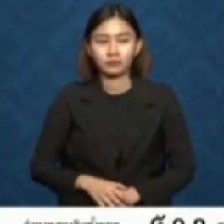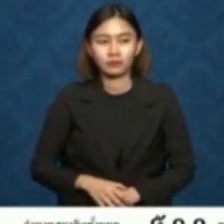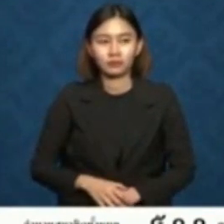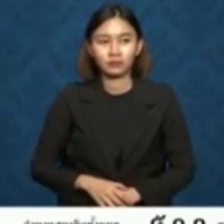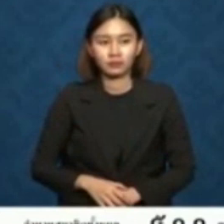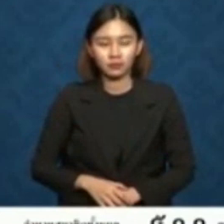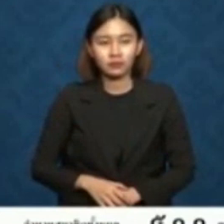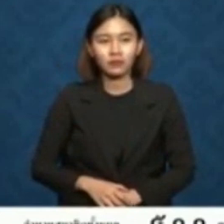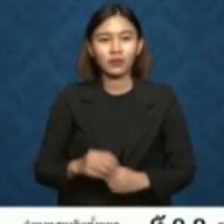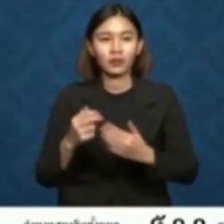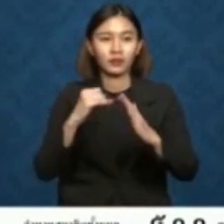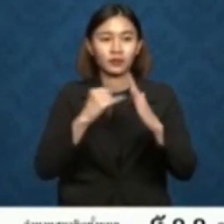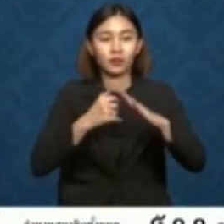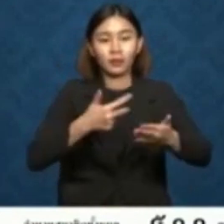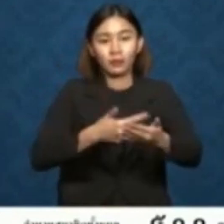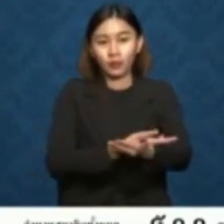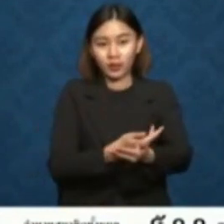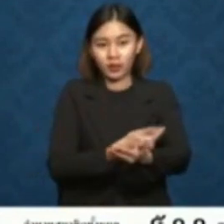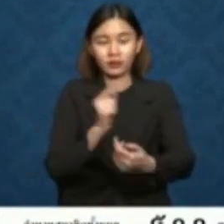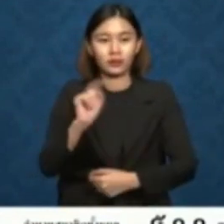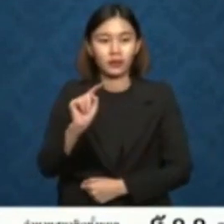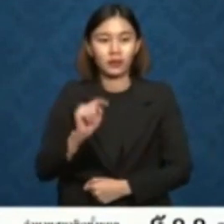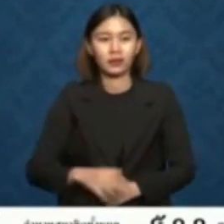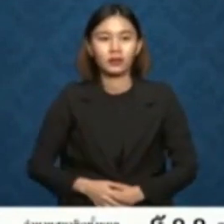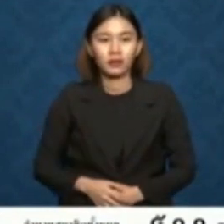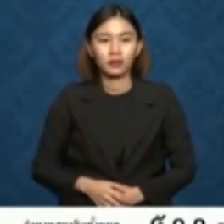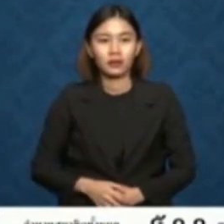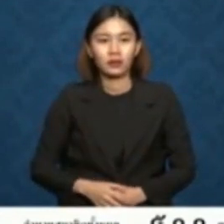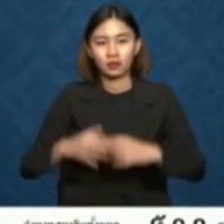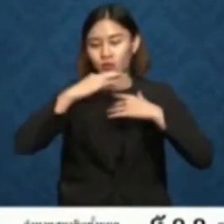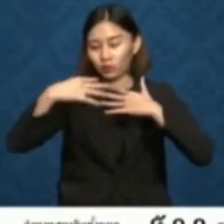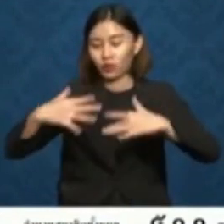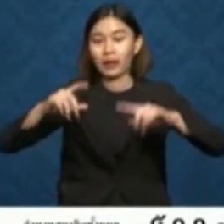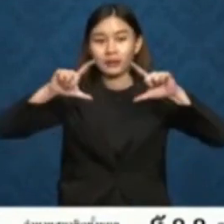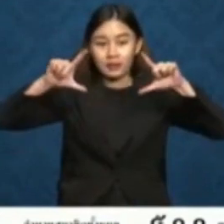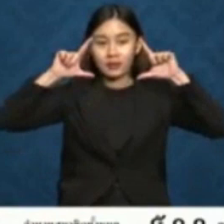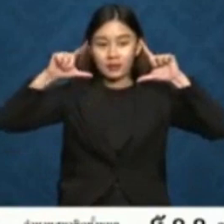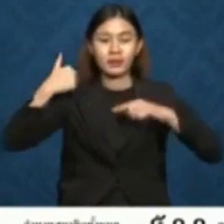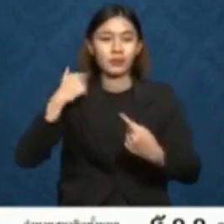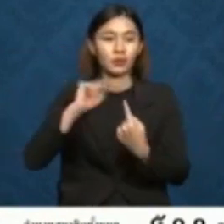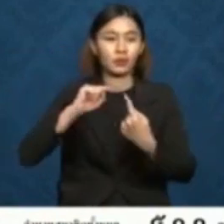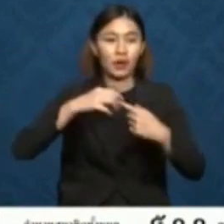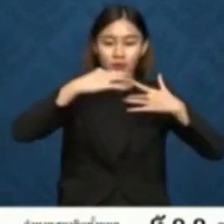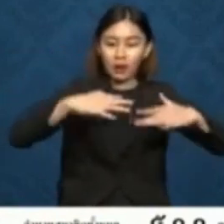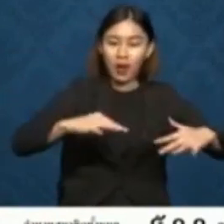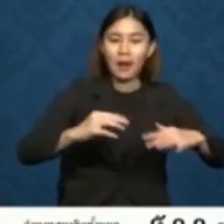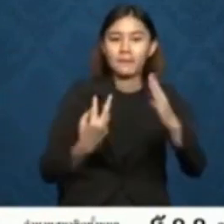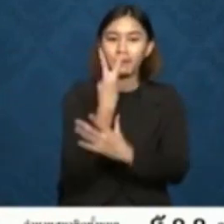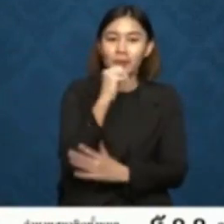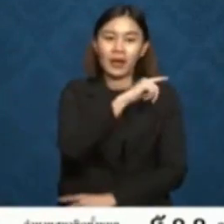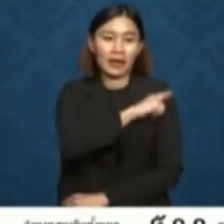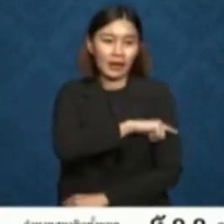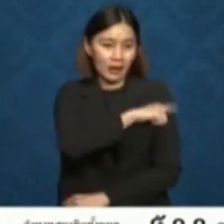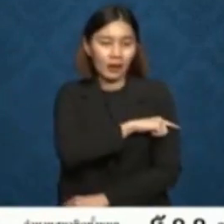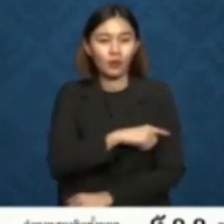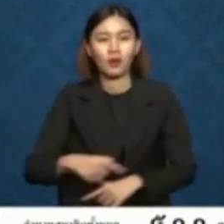2566ครับท่านประธานที่จังหวัดภูเก็ตครับบริเวณหาดที่มีชื่อเสียงของจังหวัดครับทั้งห